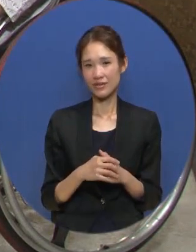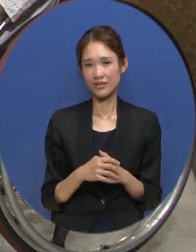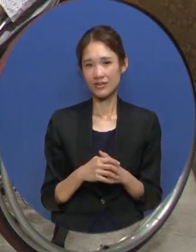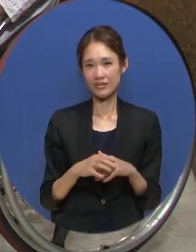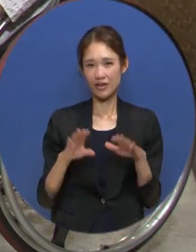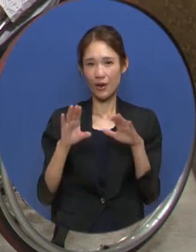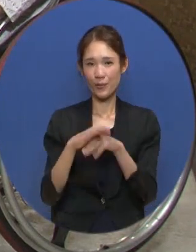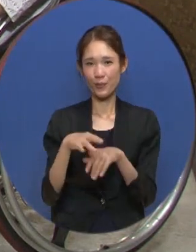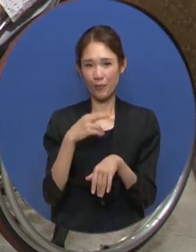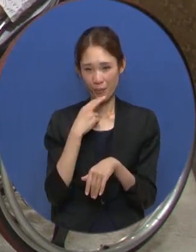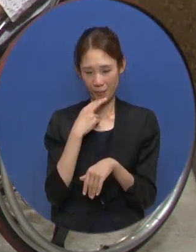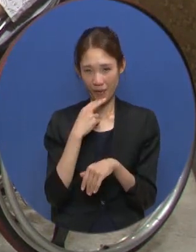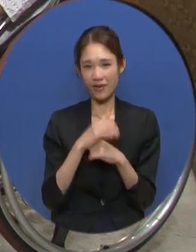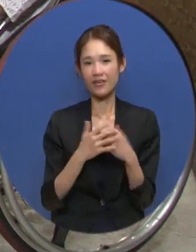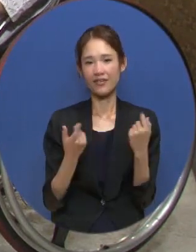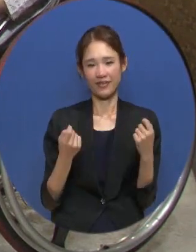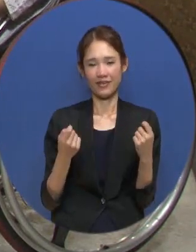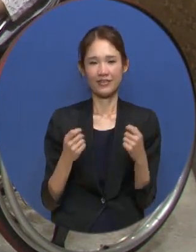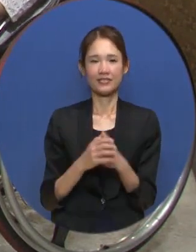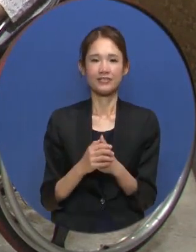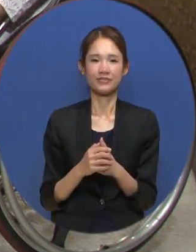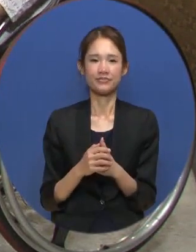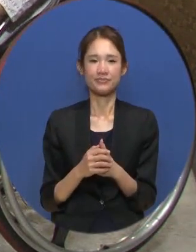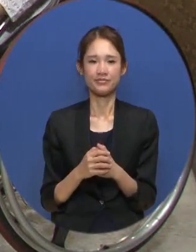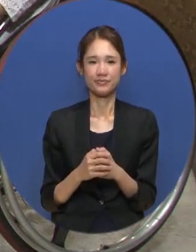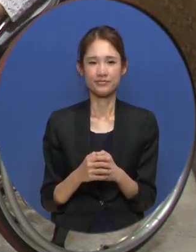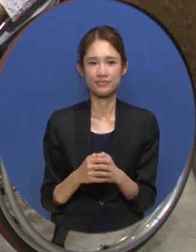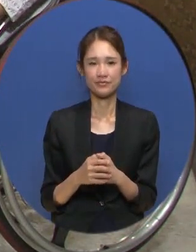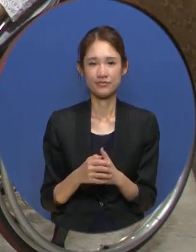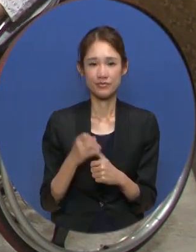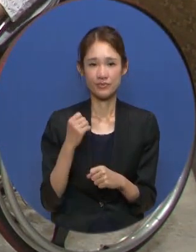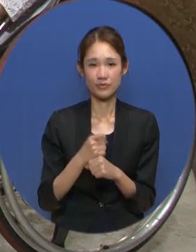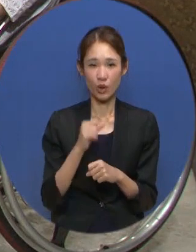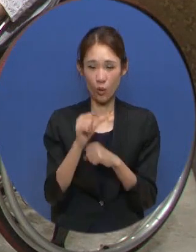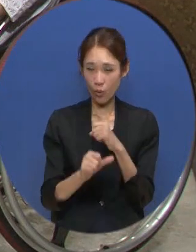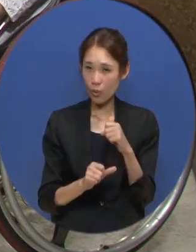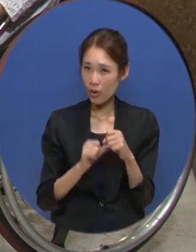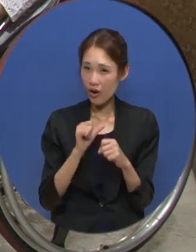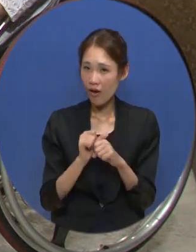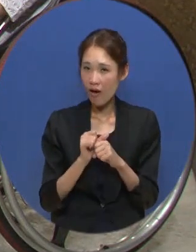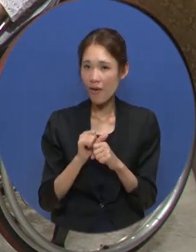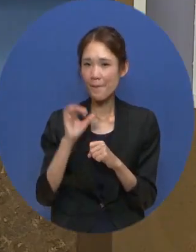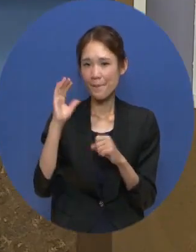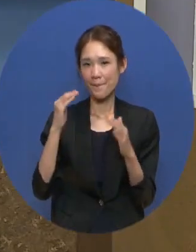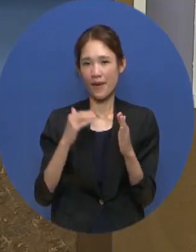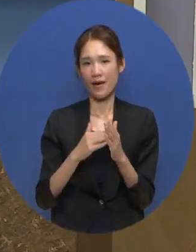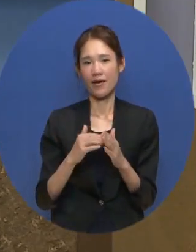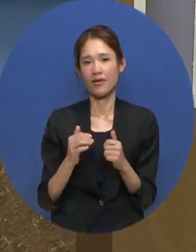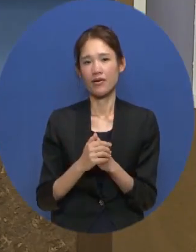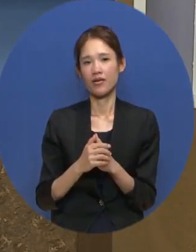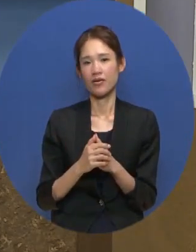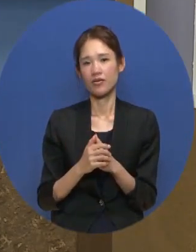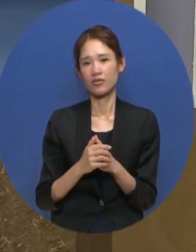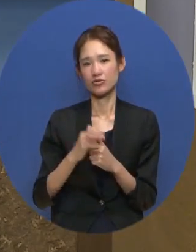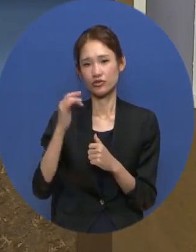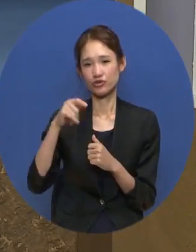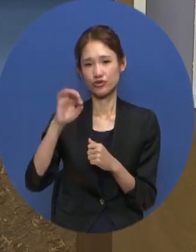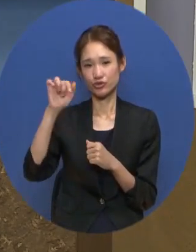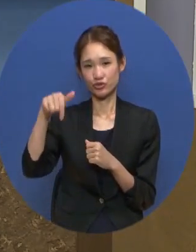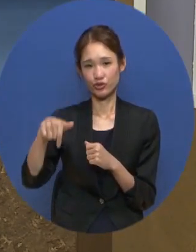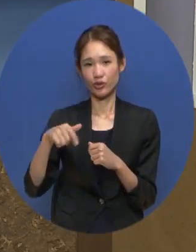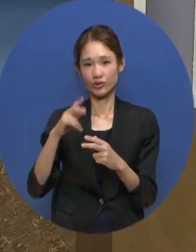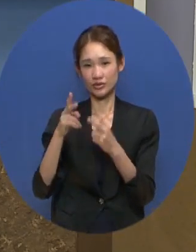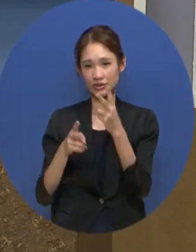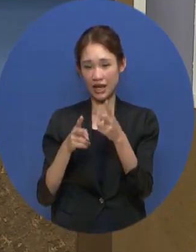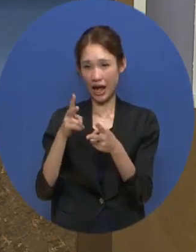밤이 없는 기업으로. 그렇게 지금 하고 있습니다, 거기는. 그럼 이제 벌써 그래도 5년이 되셨거든요. 그런데 이제 그렇다면